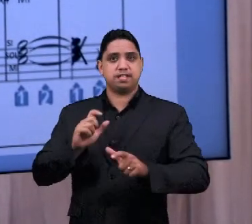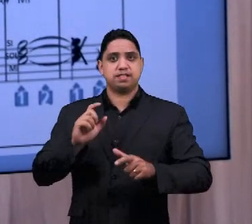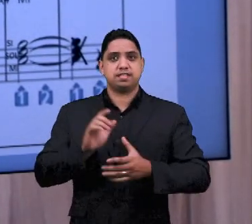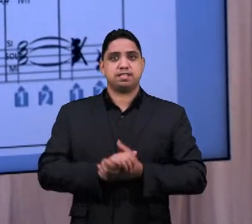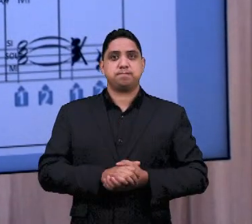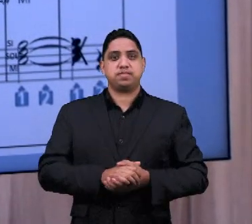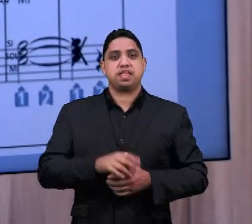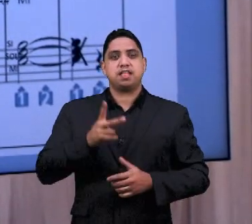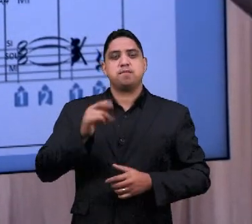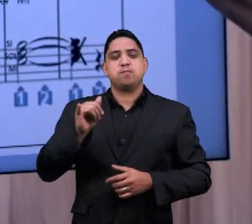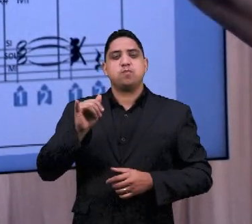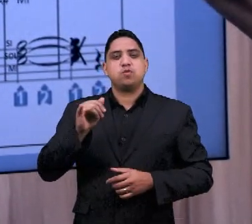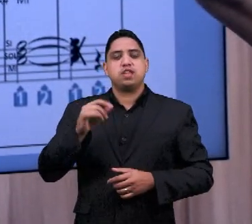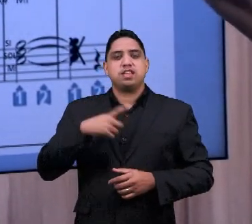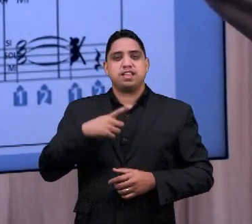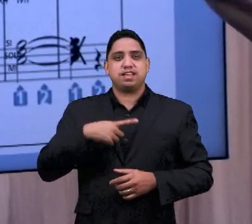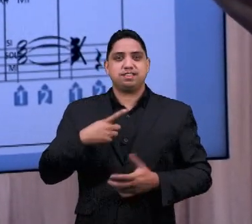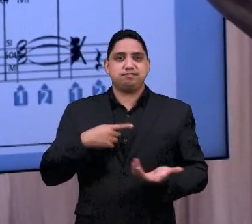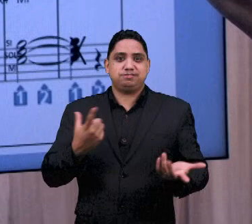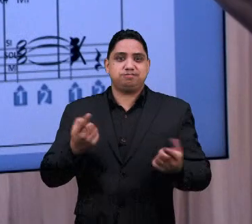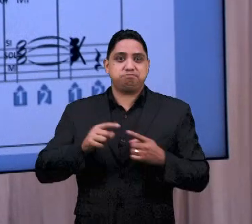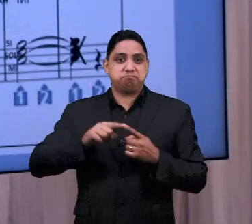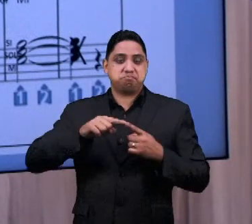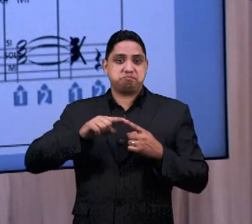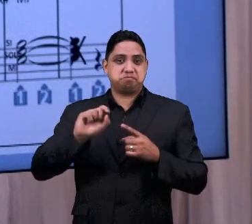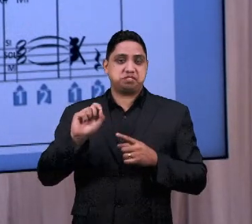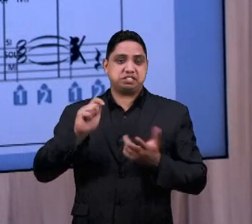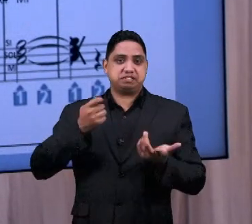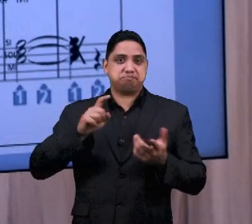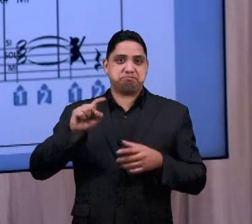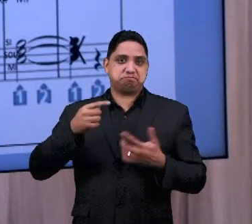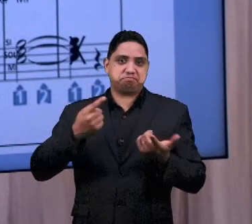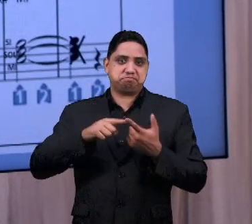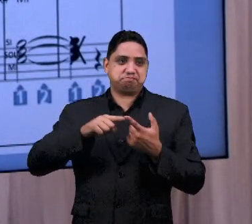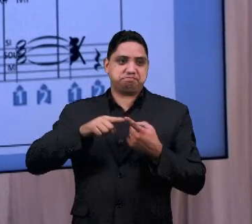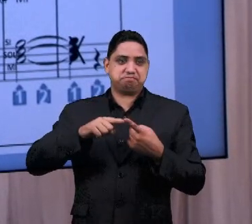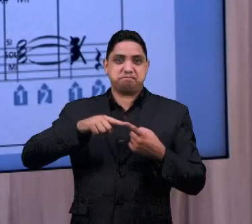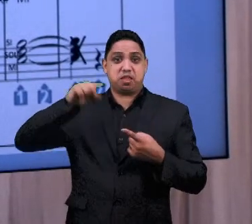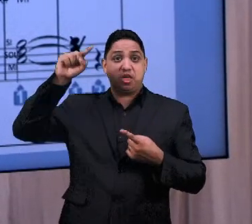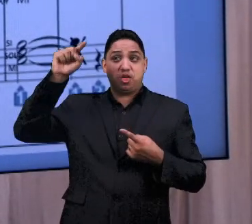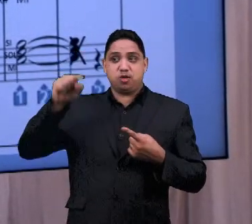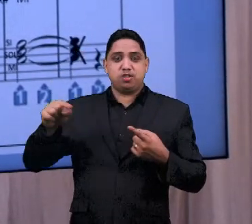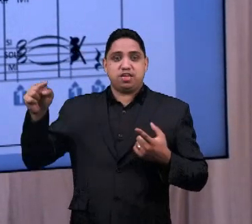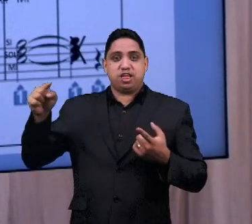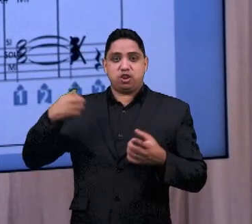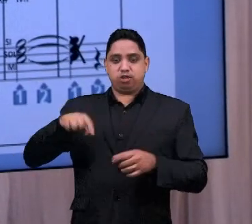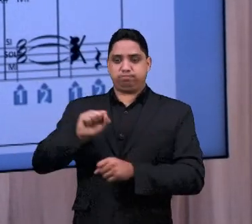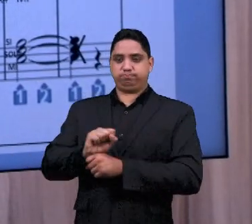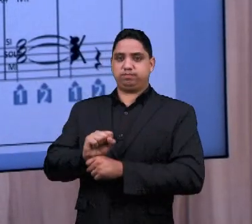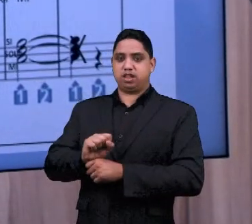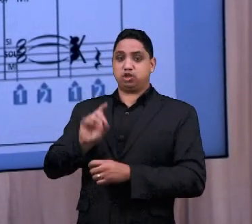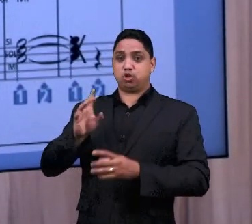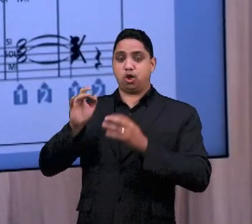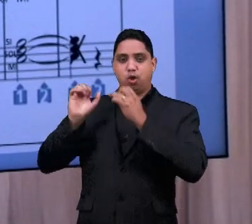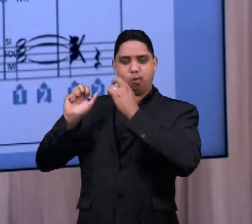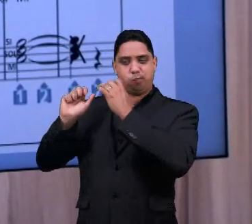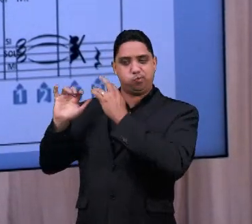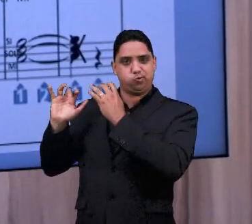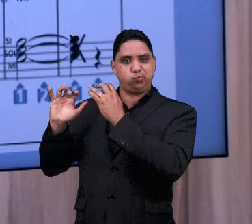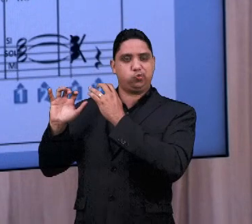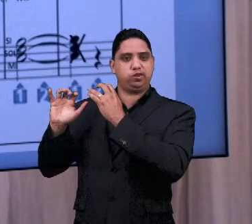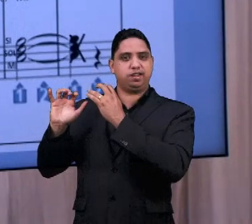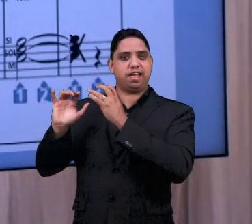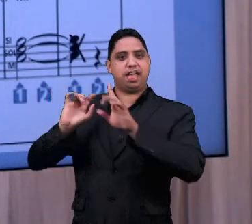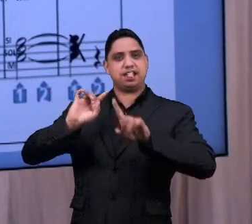le piwi, et là, nous allons attendre. Ici sont les instruments de mélodie. Il va